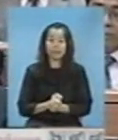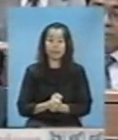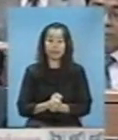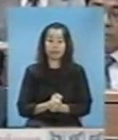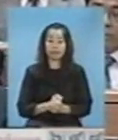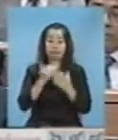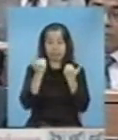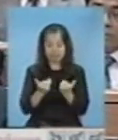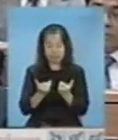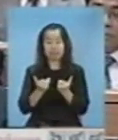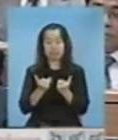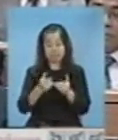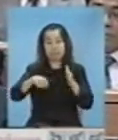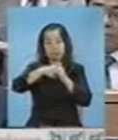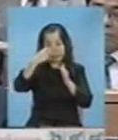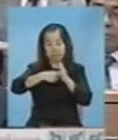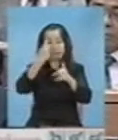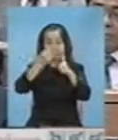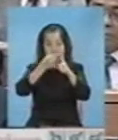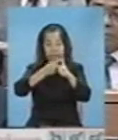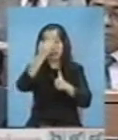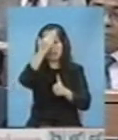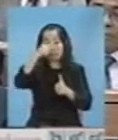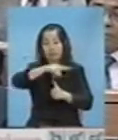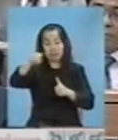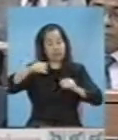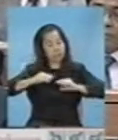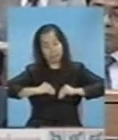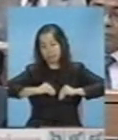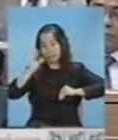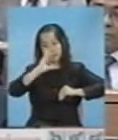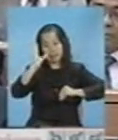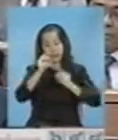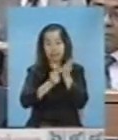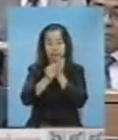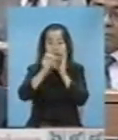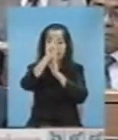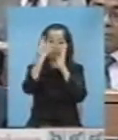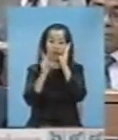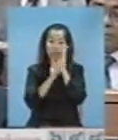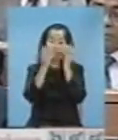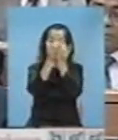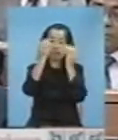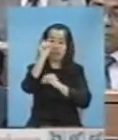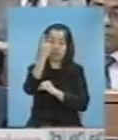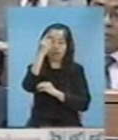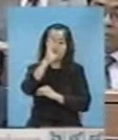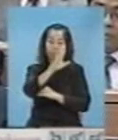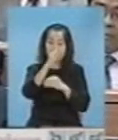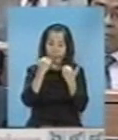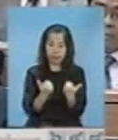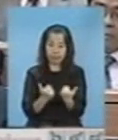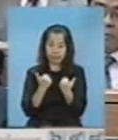ตรงนี้คือเหตุผลประการที่หนึ่งที่ทำไมพวกกระผมจึงไม่เห็นด้วยกับการแก้รัฐนูลของรัฐบาลนี้ในสถาน